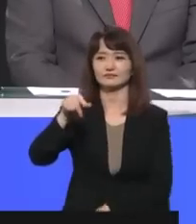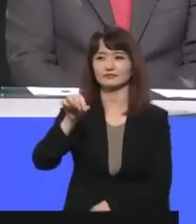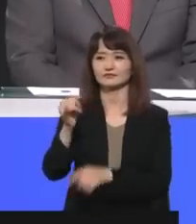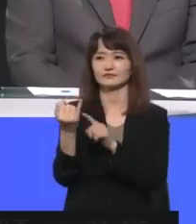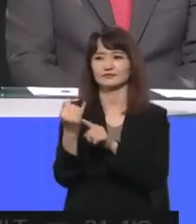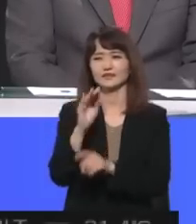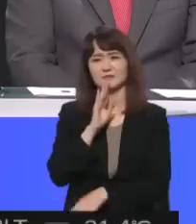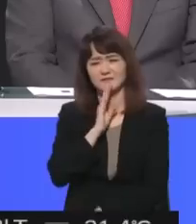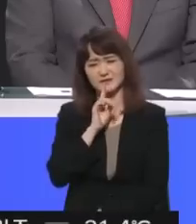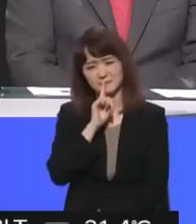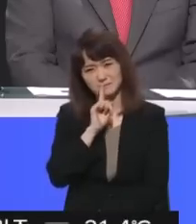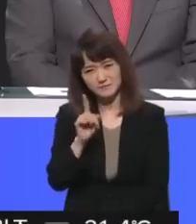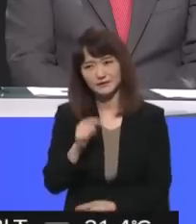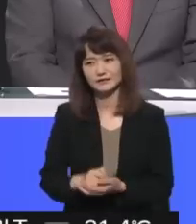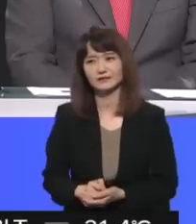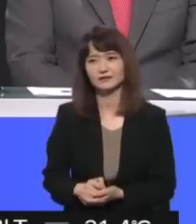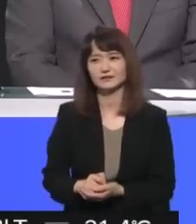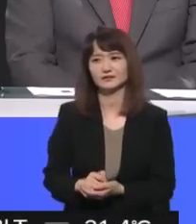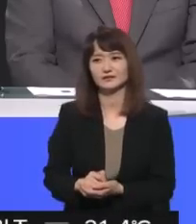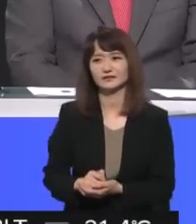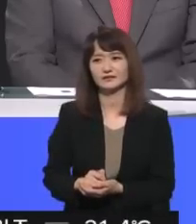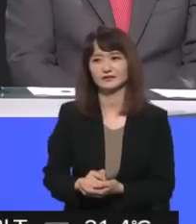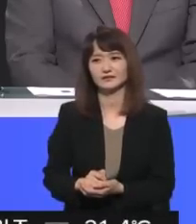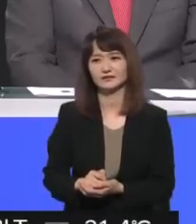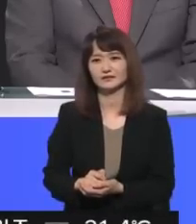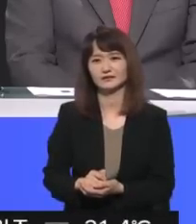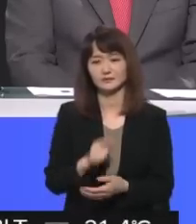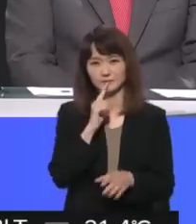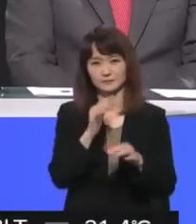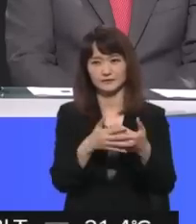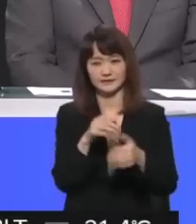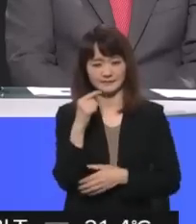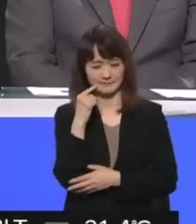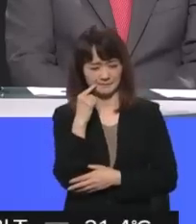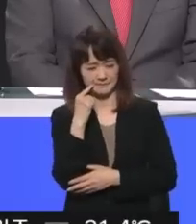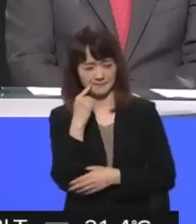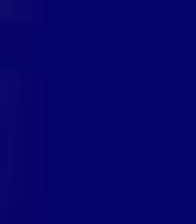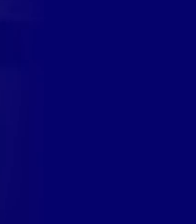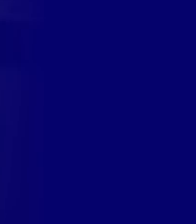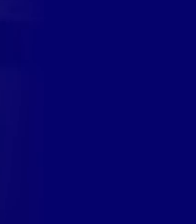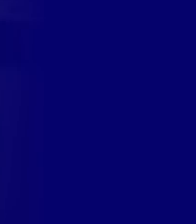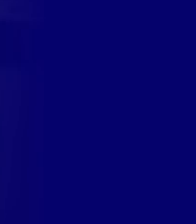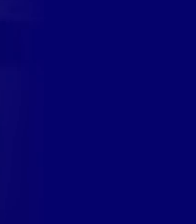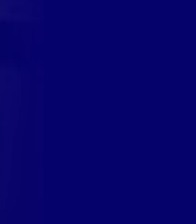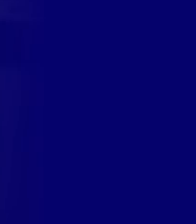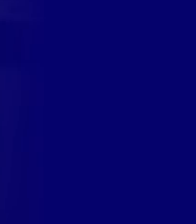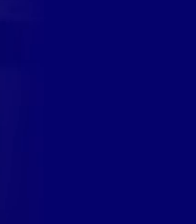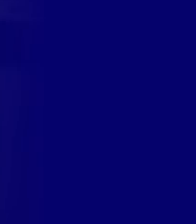말만 하십니다. 이분은 민주당에도 쓴소리 많이 하셨던 분입니다. 핵사이다 의견 주셨습니다.